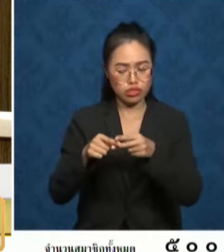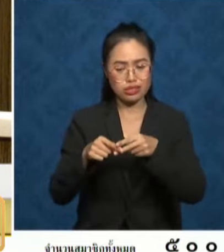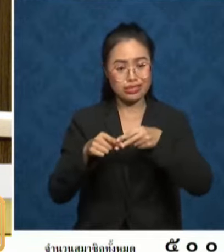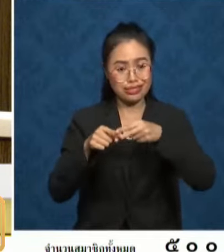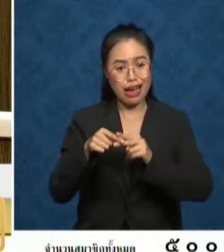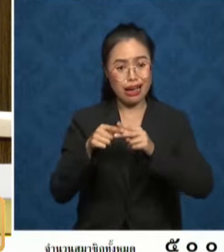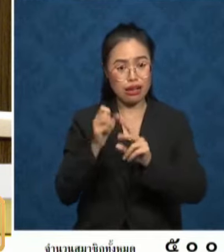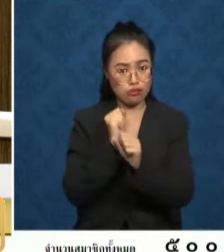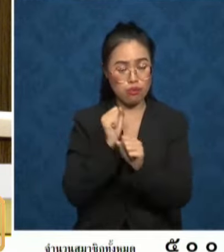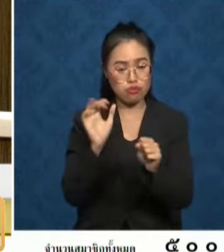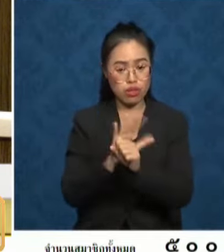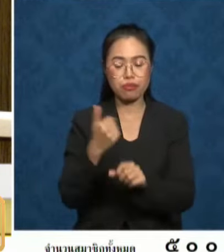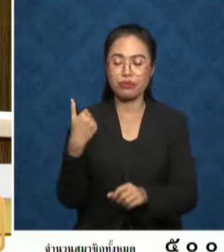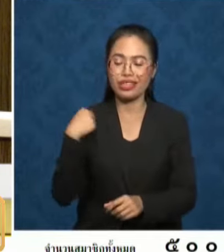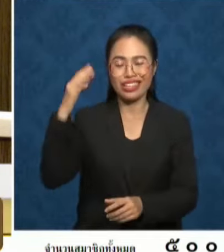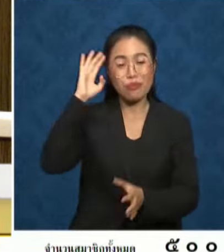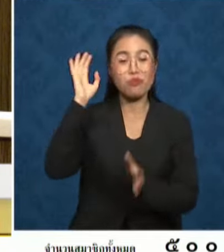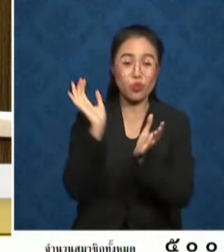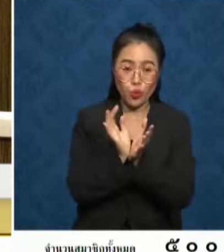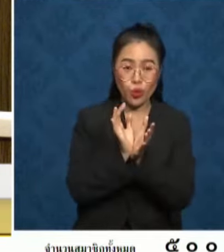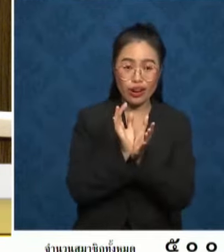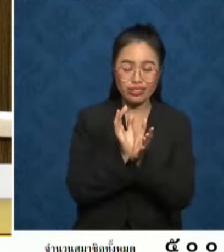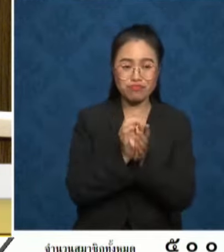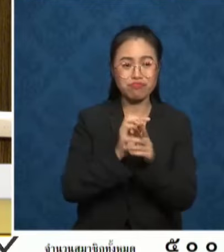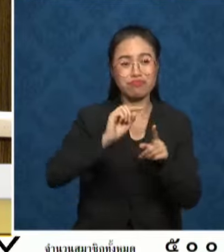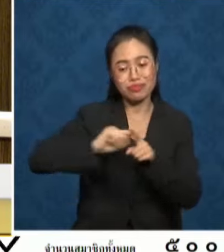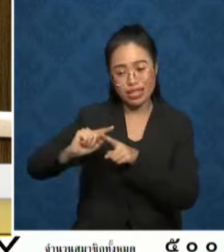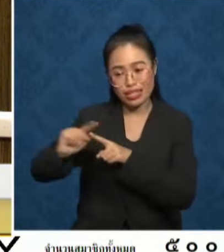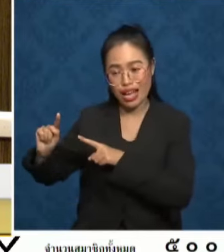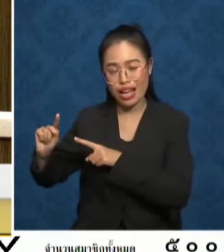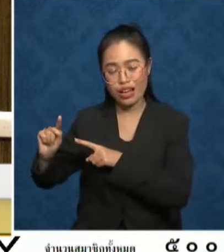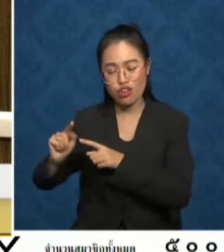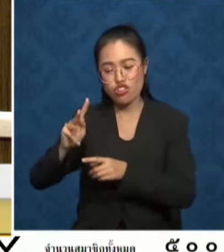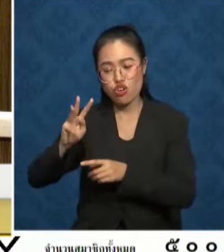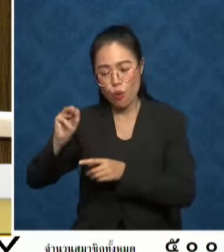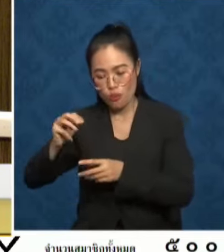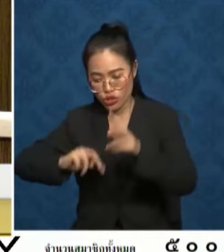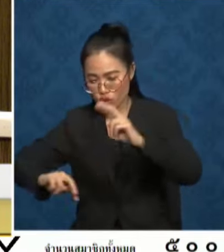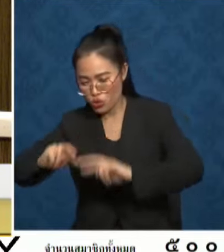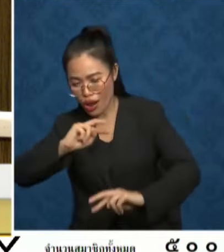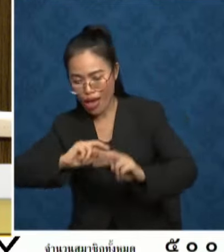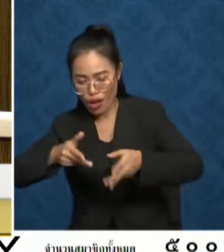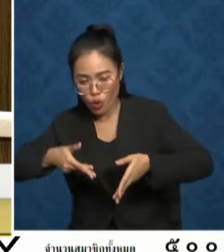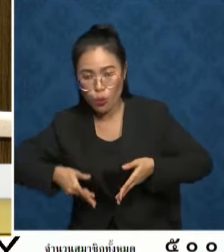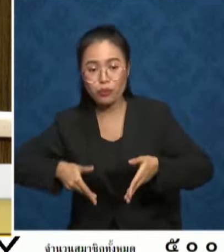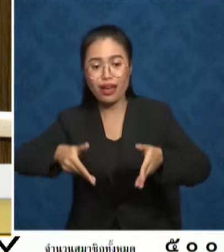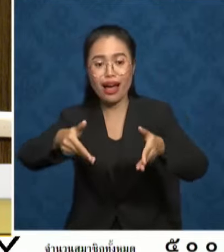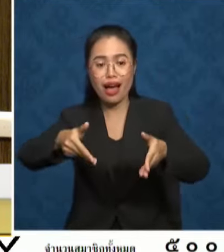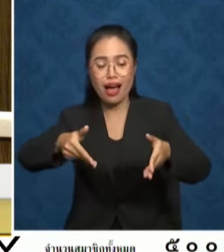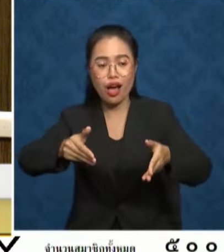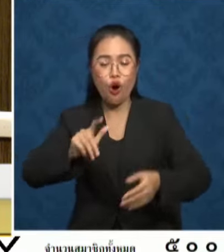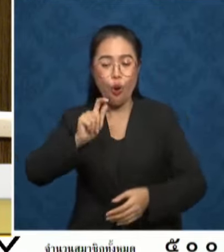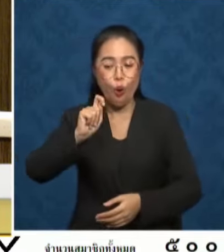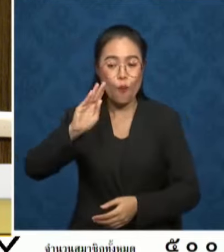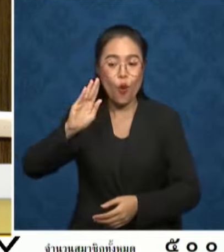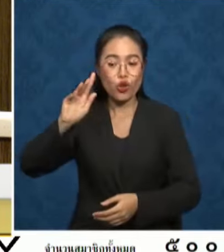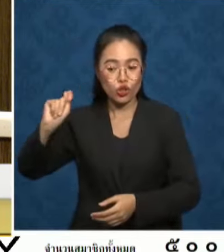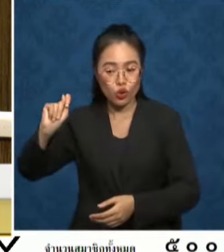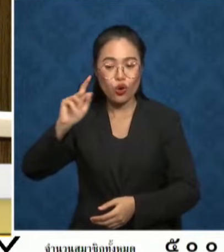อะไรมงตำรวจทางหลวงตำรวจภูธรกรมทางกรมุชนบทแล้วมีเจ้าหน้าที่ท้องถิ่น